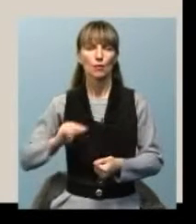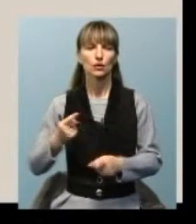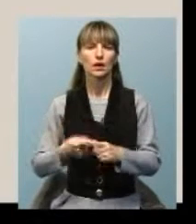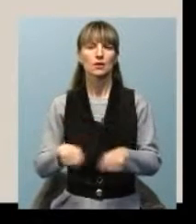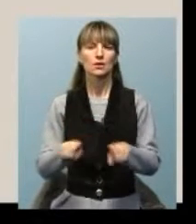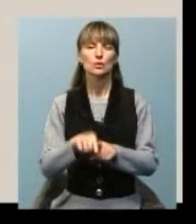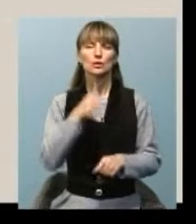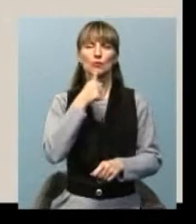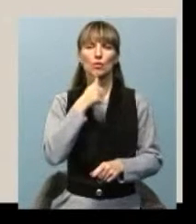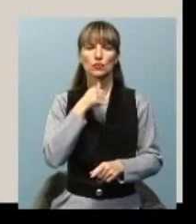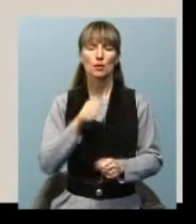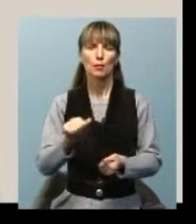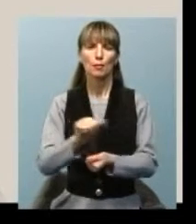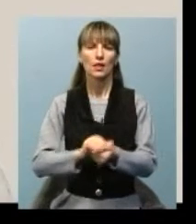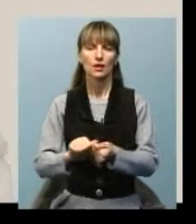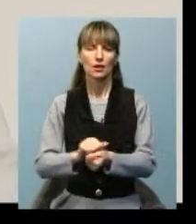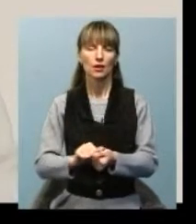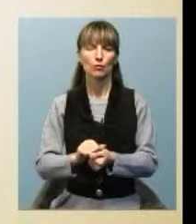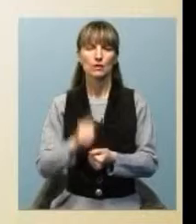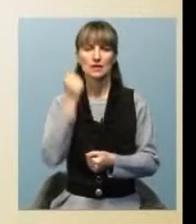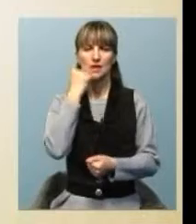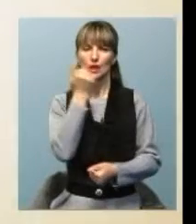способ переработать.